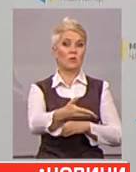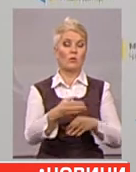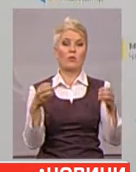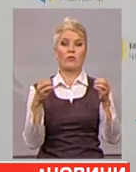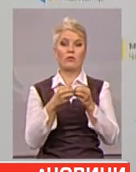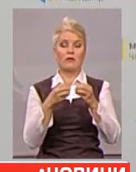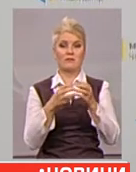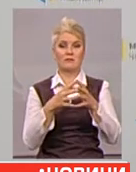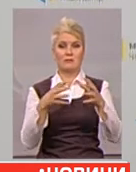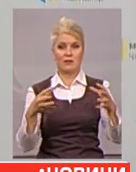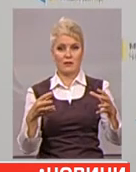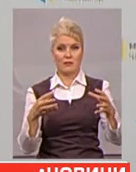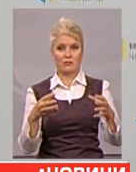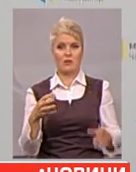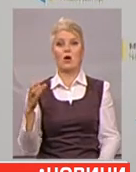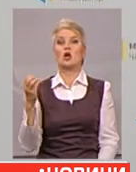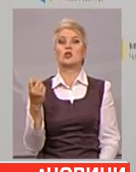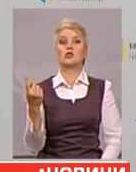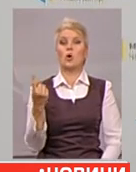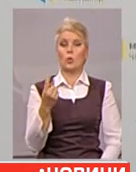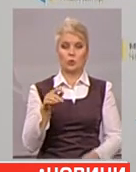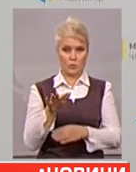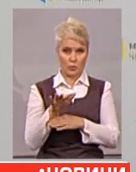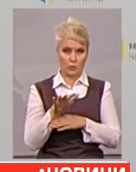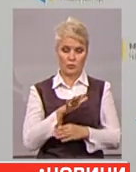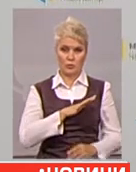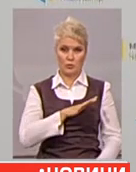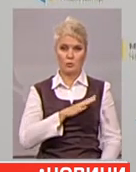10 снарядів. І ще одна збройна провокація відбулася в Широкіному.